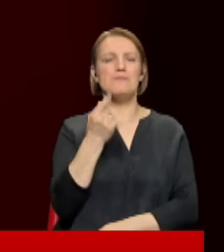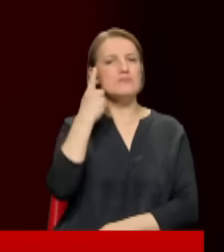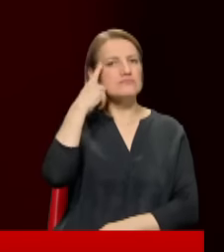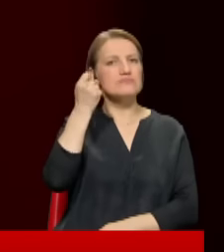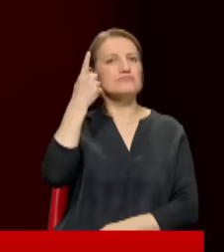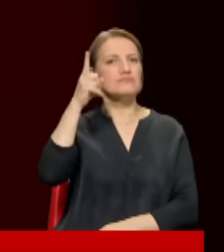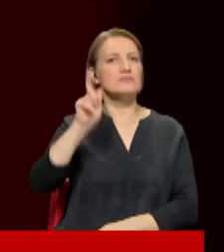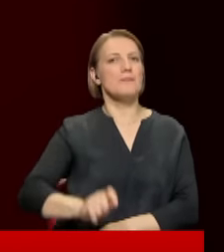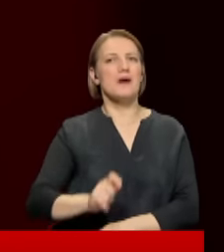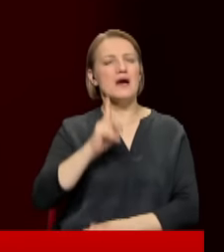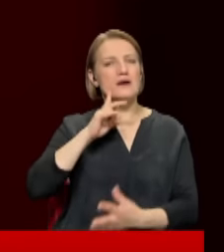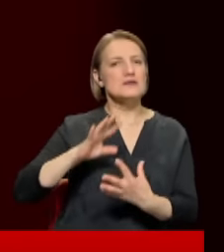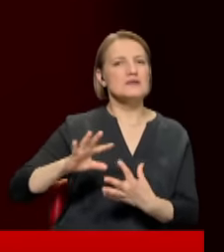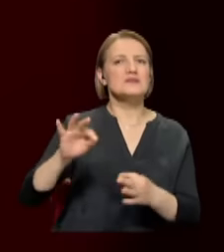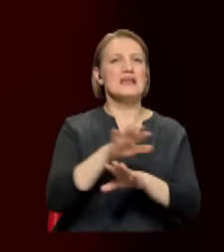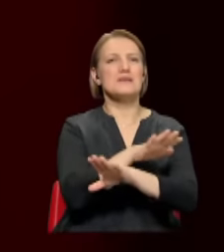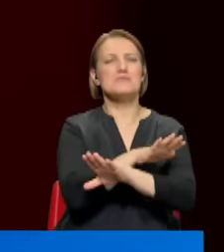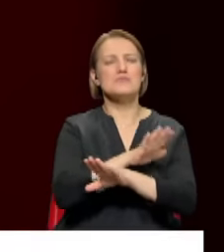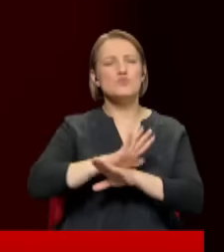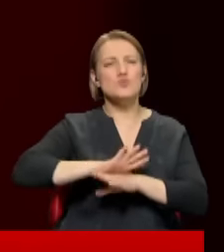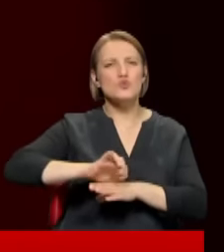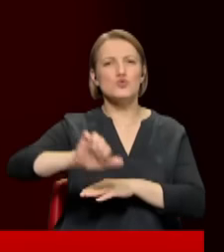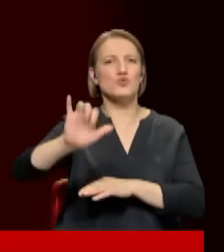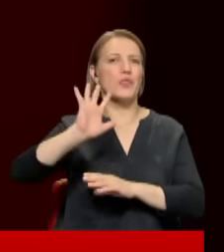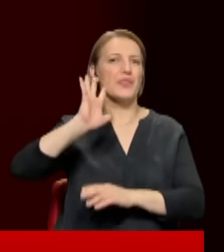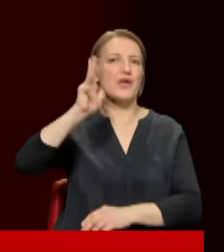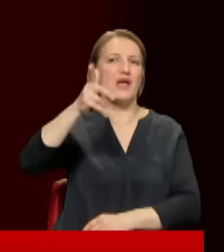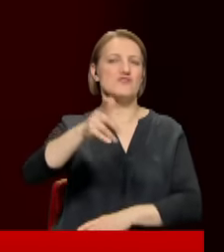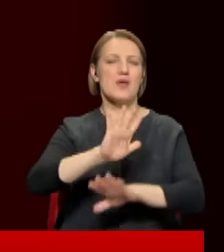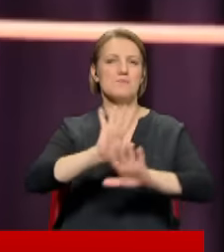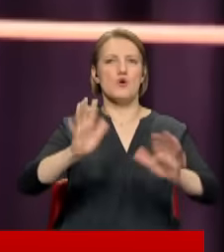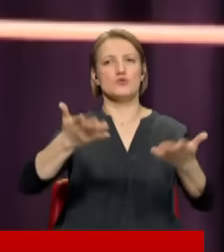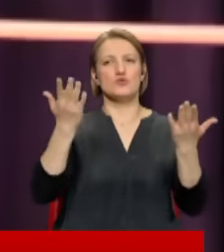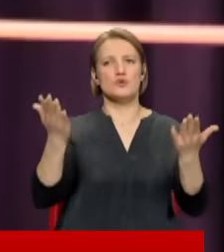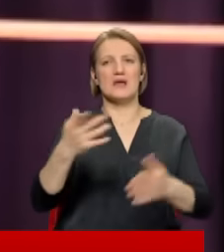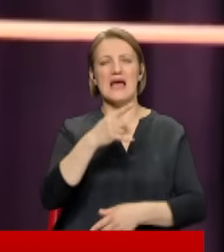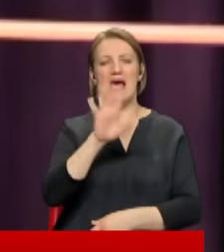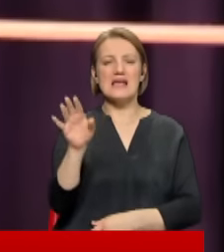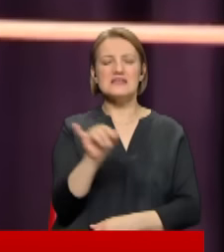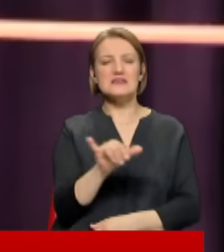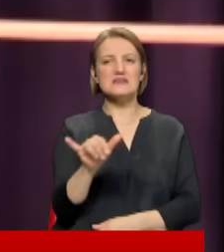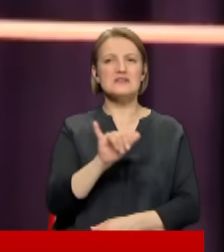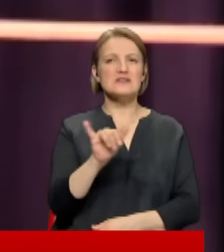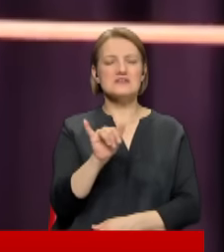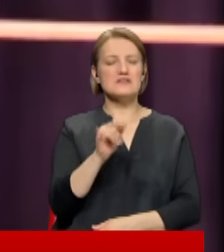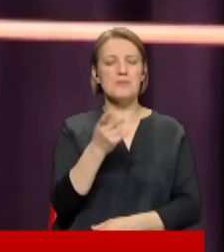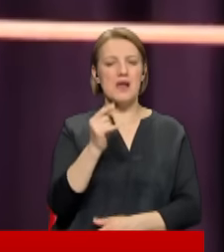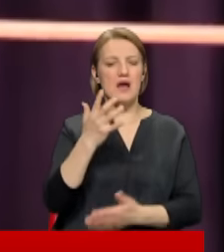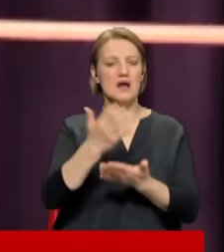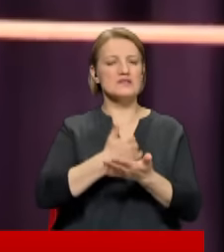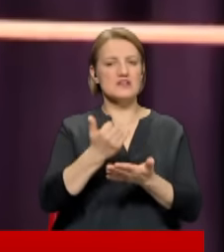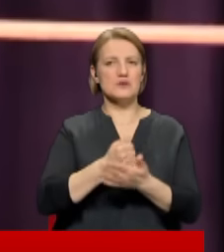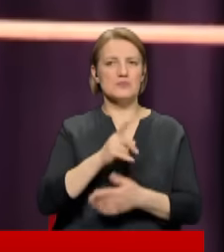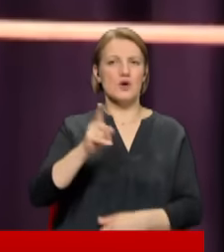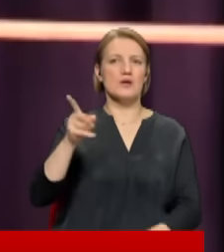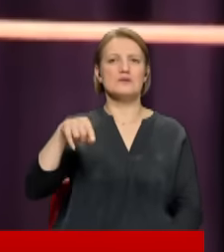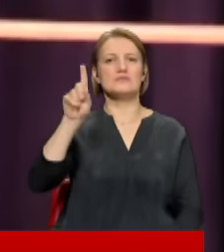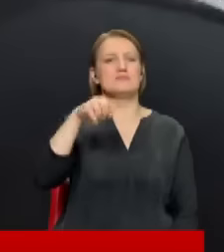icat ederek insanlığın bütün geleceğini bozdular. En kısa para kazanacağım yol ve elimi şöyle